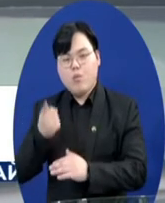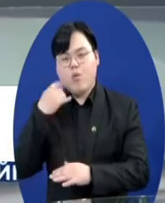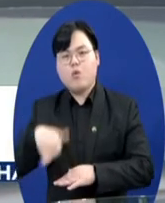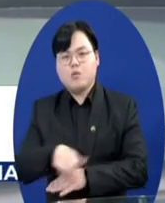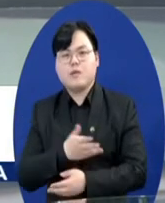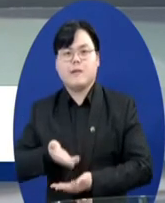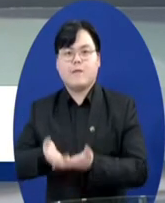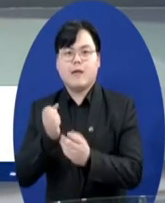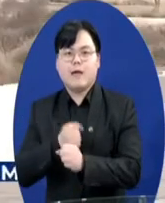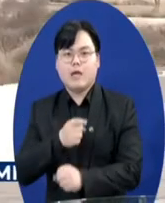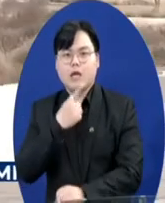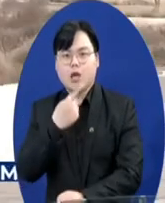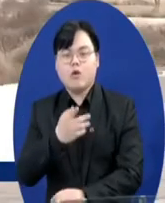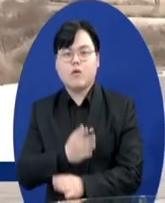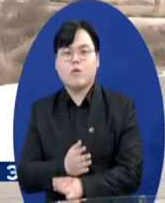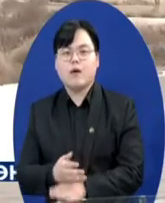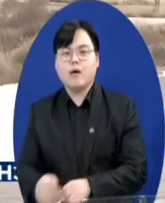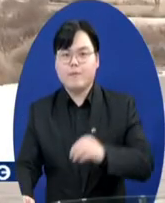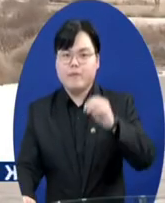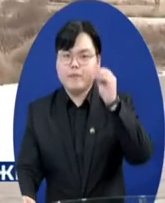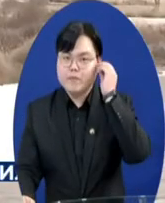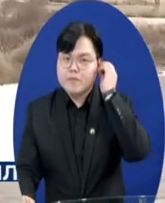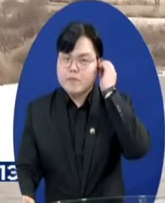гэдгээ илэрхийллээ.